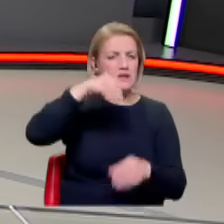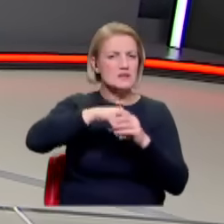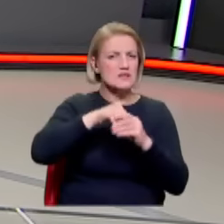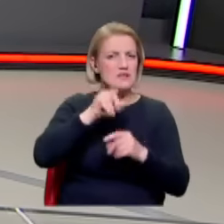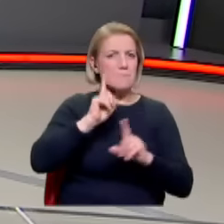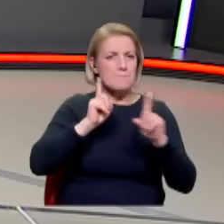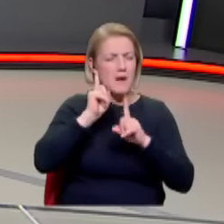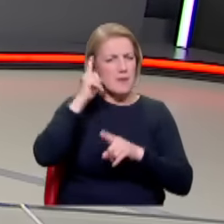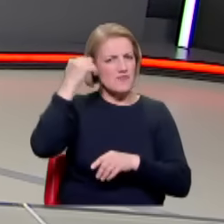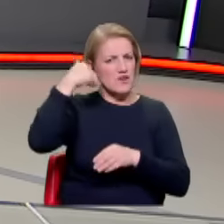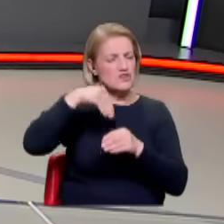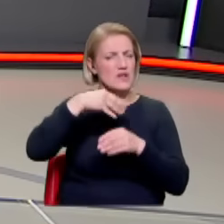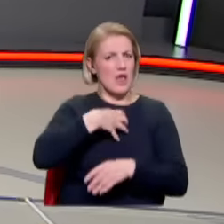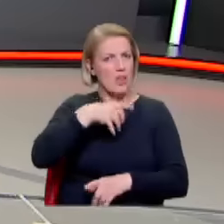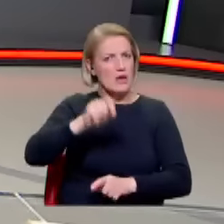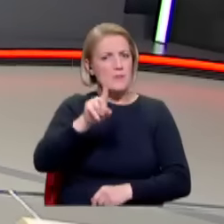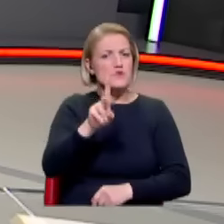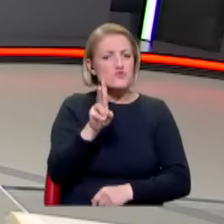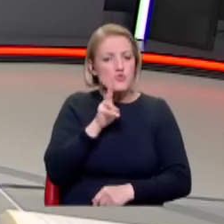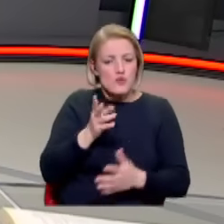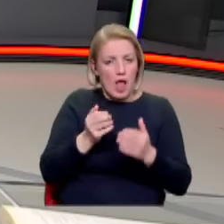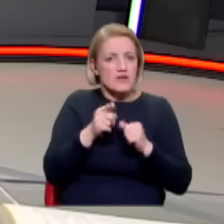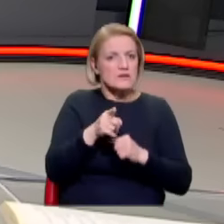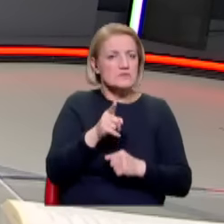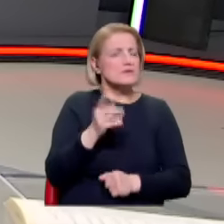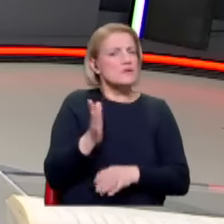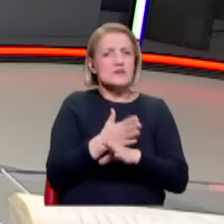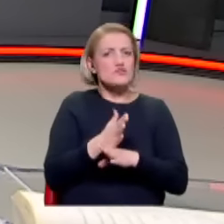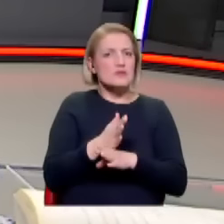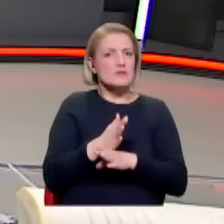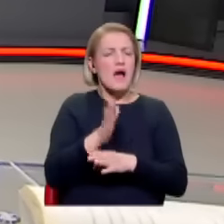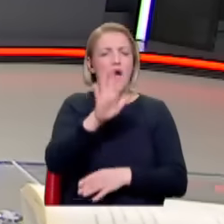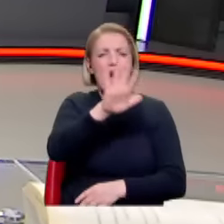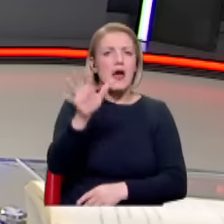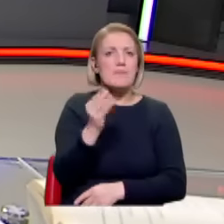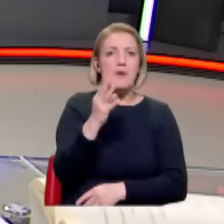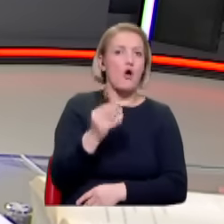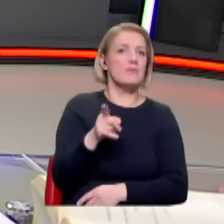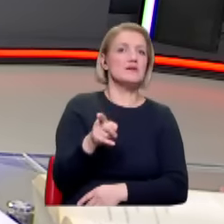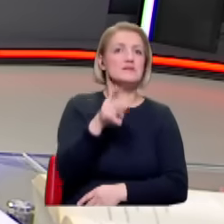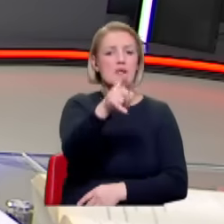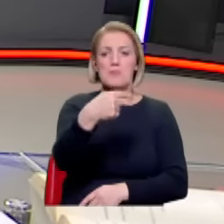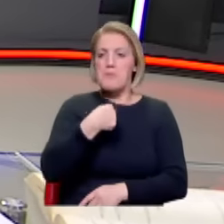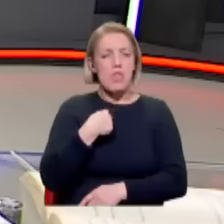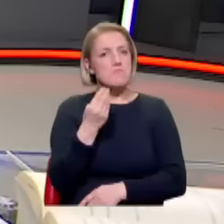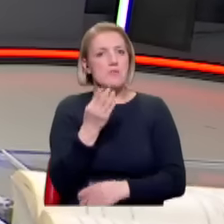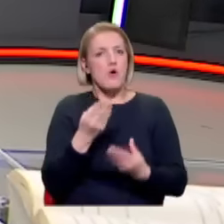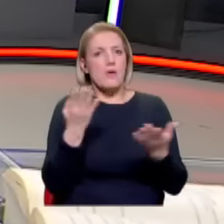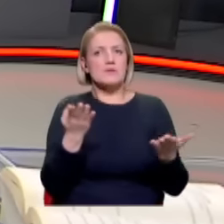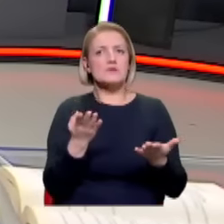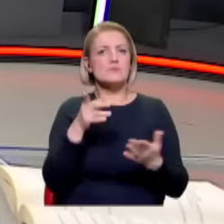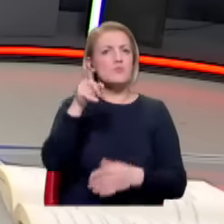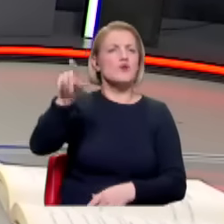yargılamayı yapacaksınız. Bir neticeye varacaksınız herhalde. Çünkü herkesin bebeği olabilir. Bunlar öyle şeyler